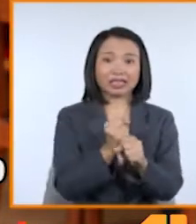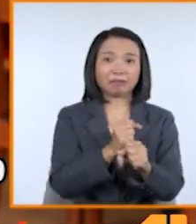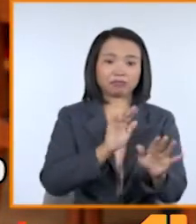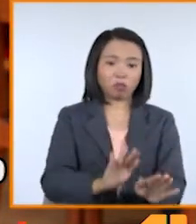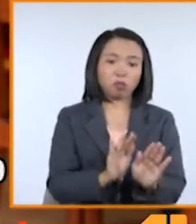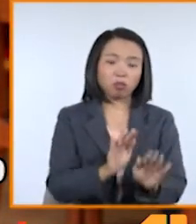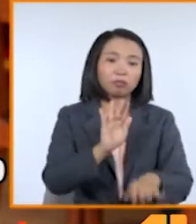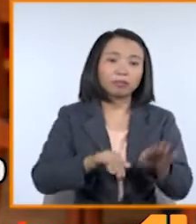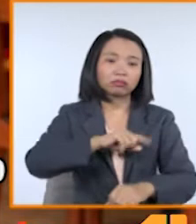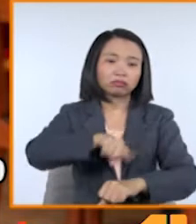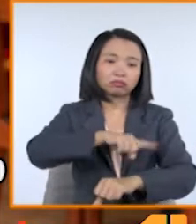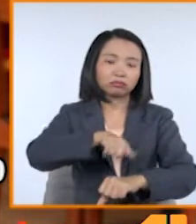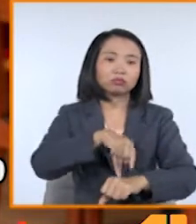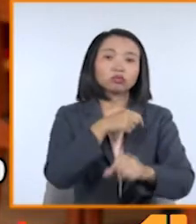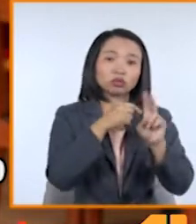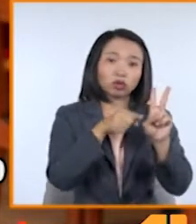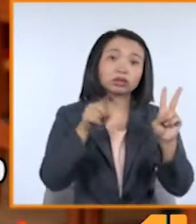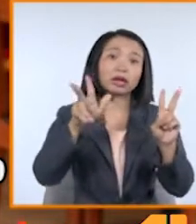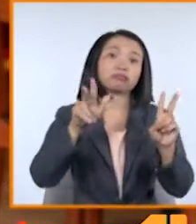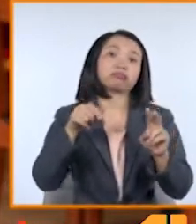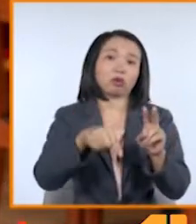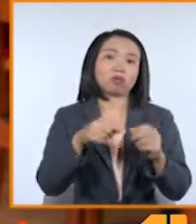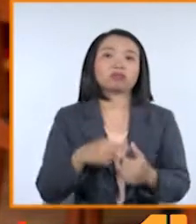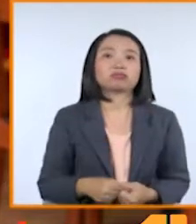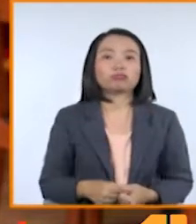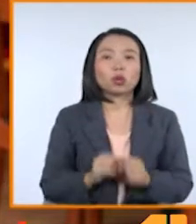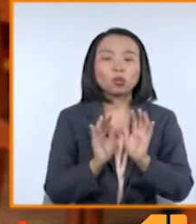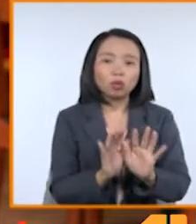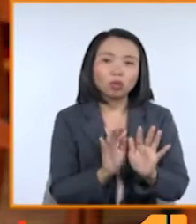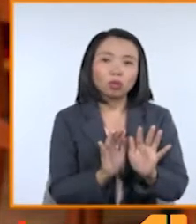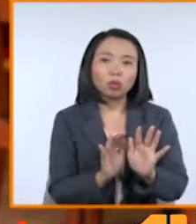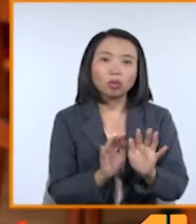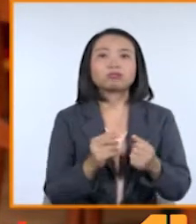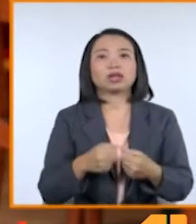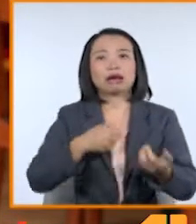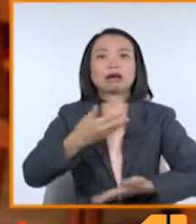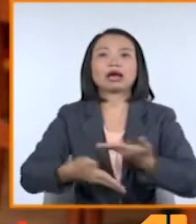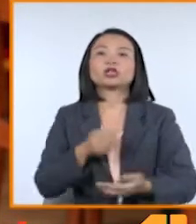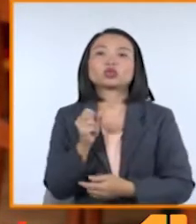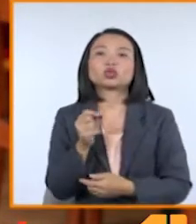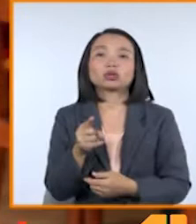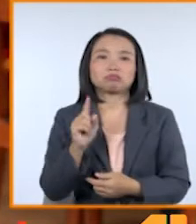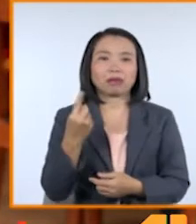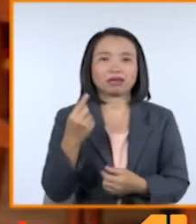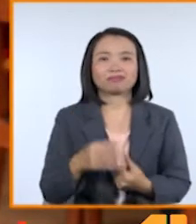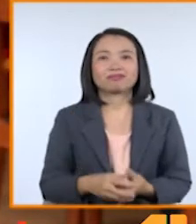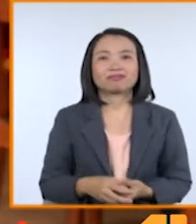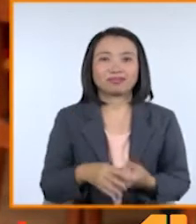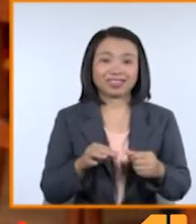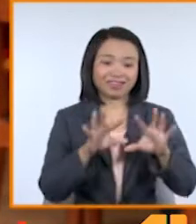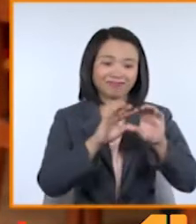be like freshly produced like every few hours rather than produce all at once or like mass produced. And so